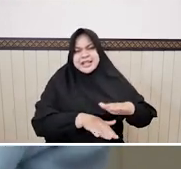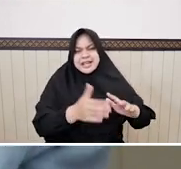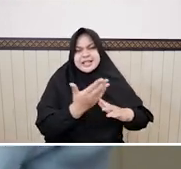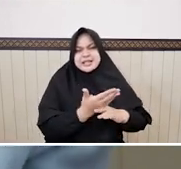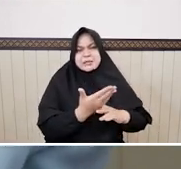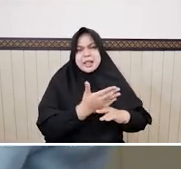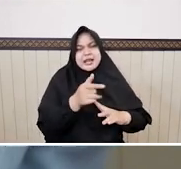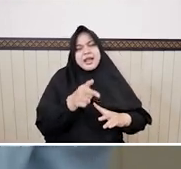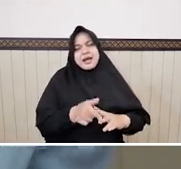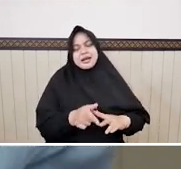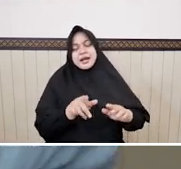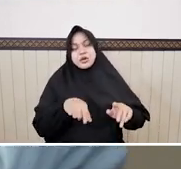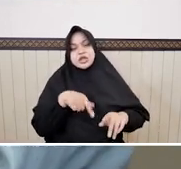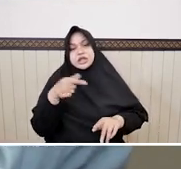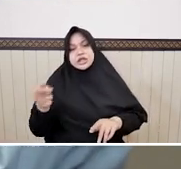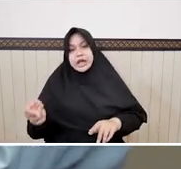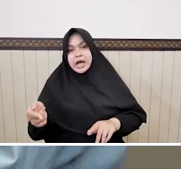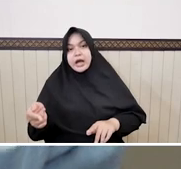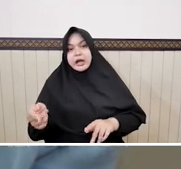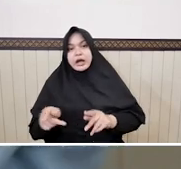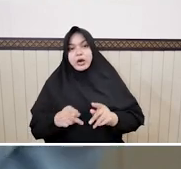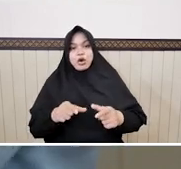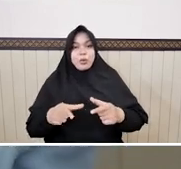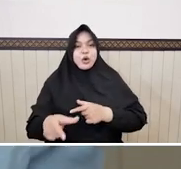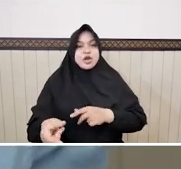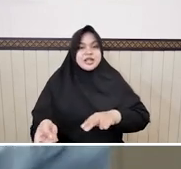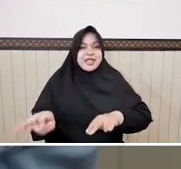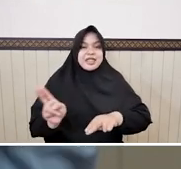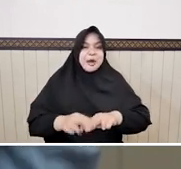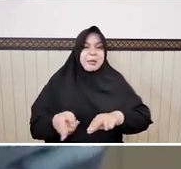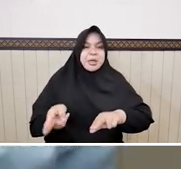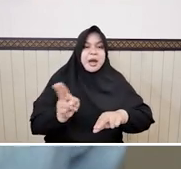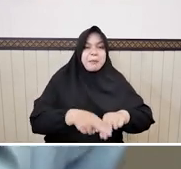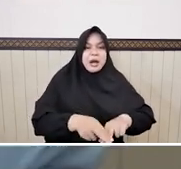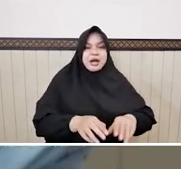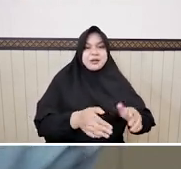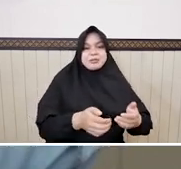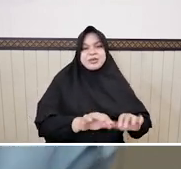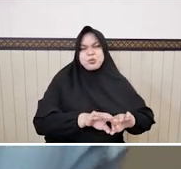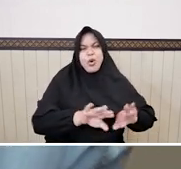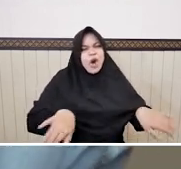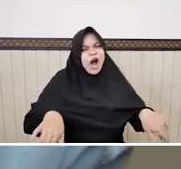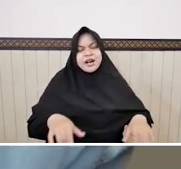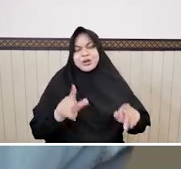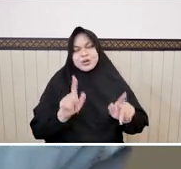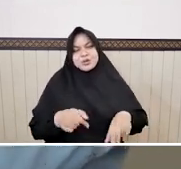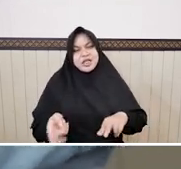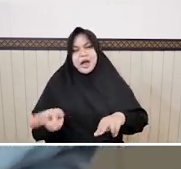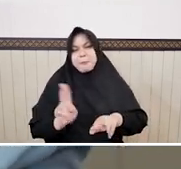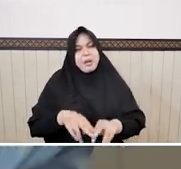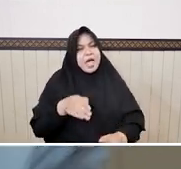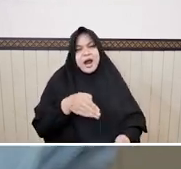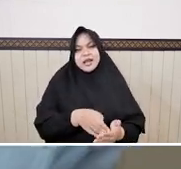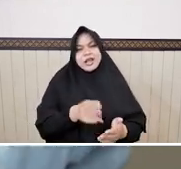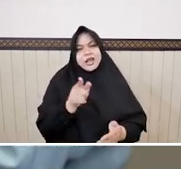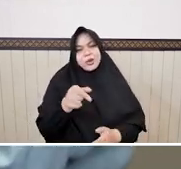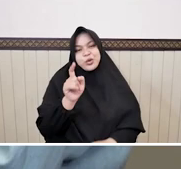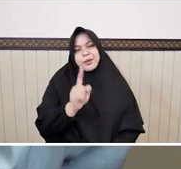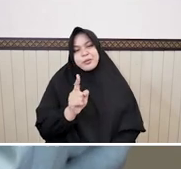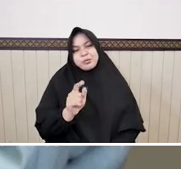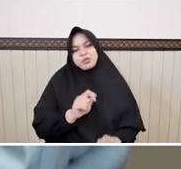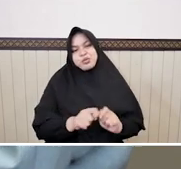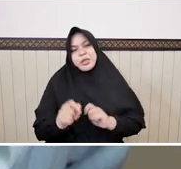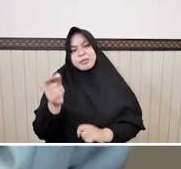Pelita sini sehingga dicat dilakukan proses tambal sulam dibongkar dan sebagai itu hasilnya menjadi menjadi biaya mahal